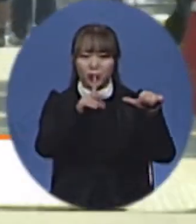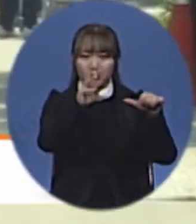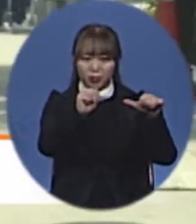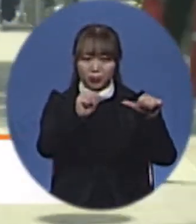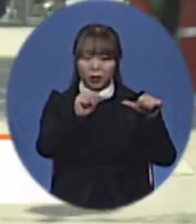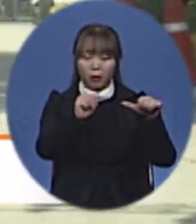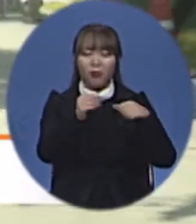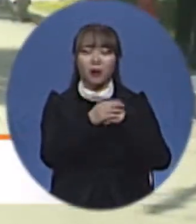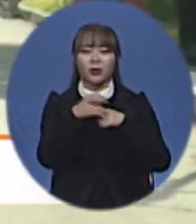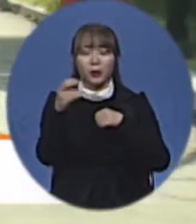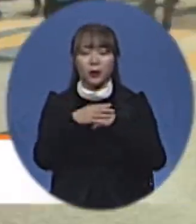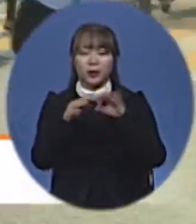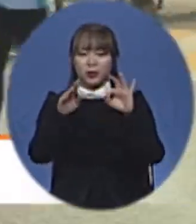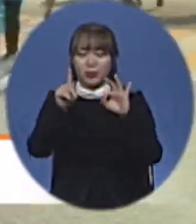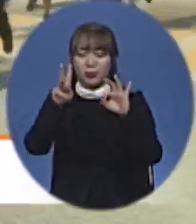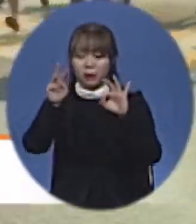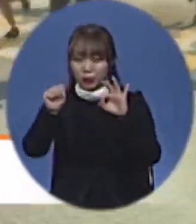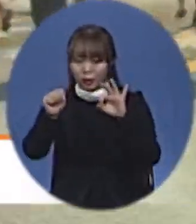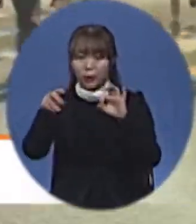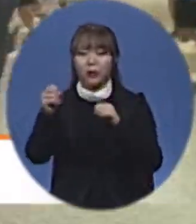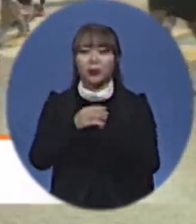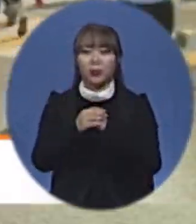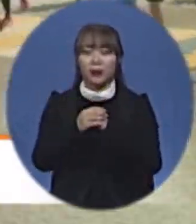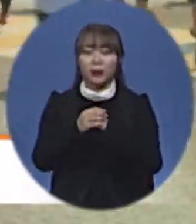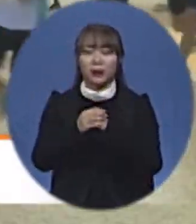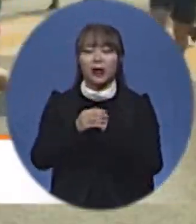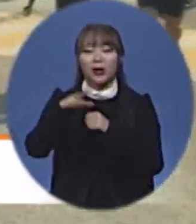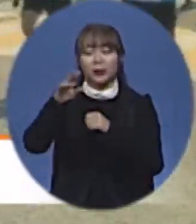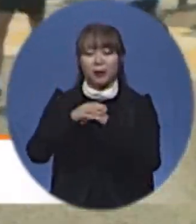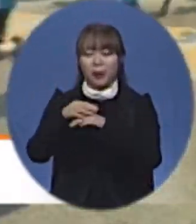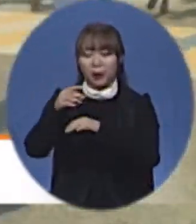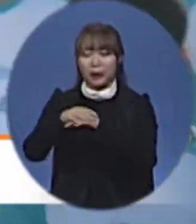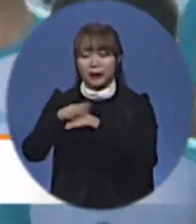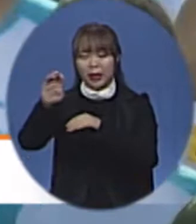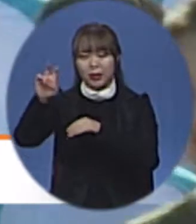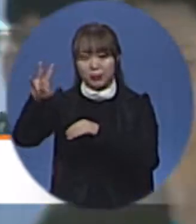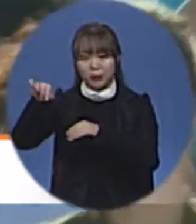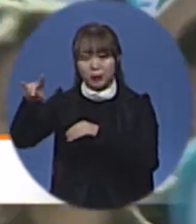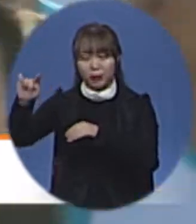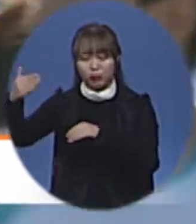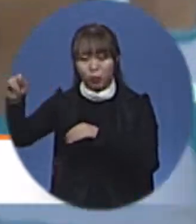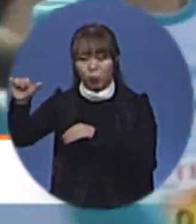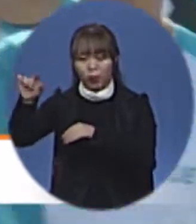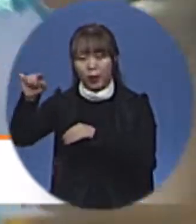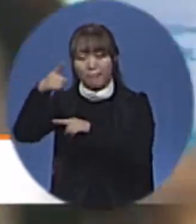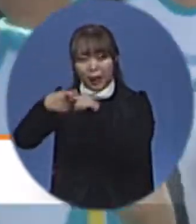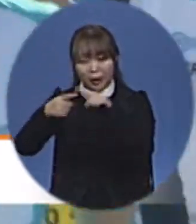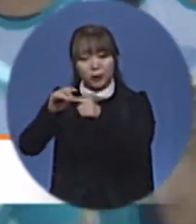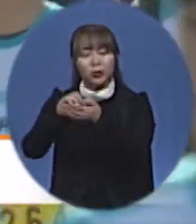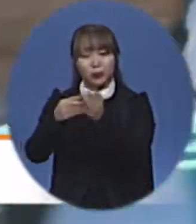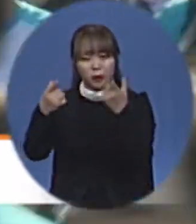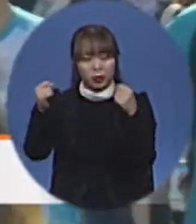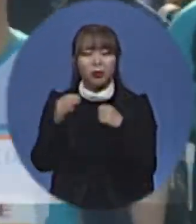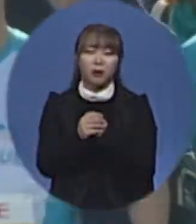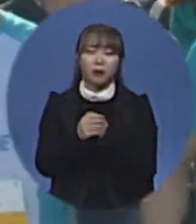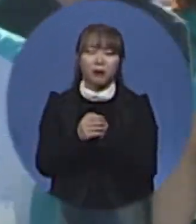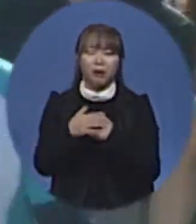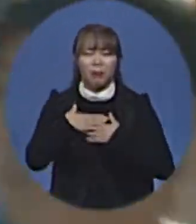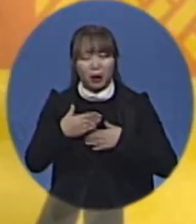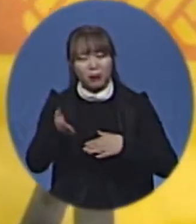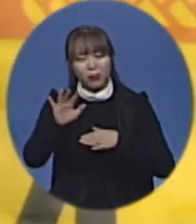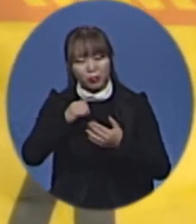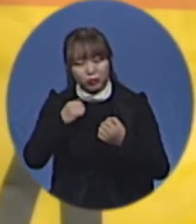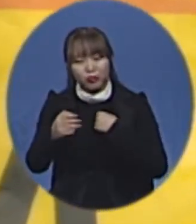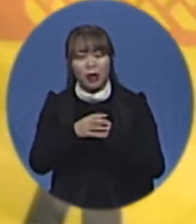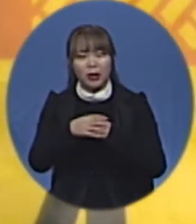5km 슈퍼블루 코스와 10km 코스, 하프 코스로 나누어 진행됐으며 참가자들은 지친 와중에도 대회의